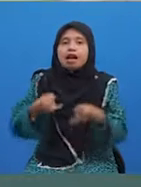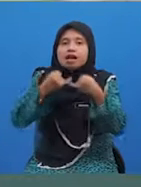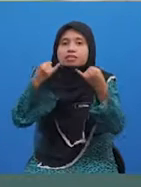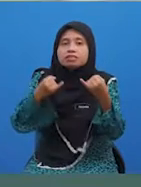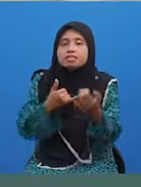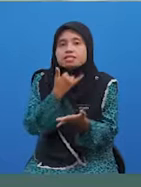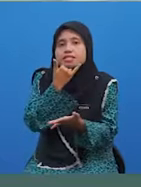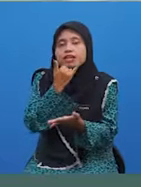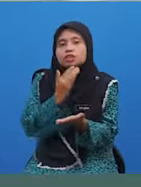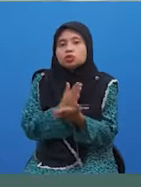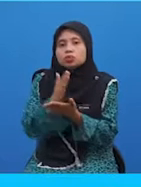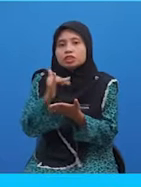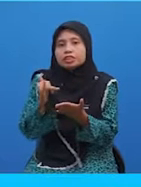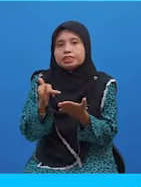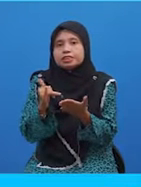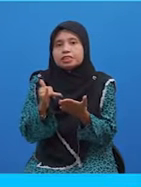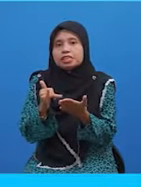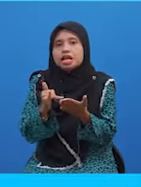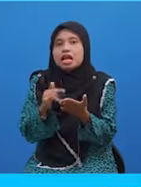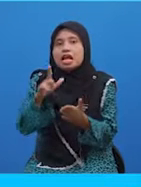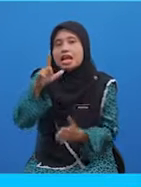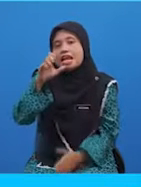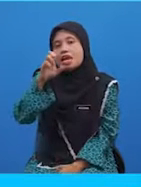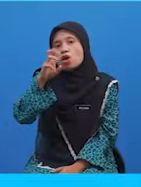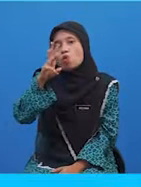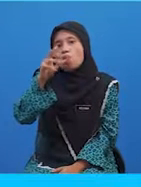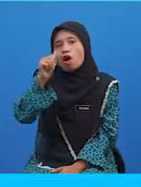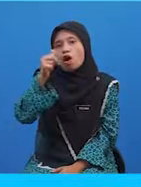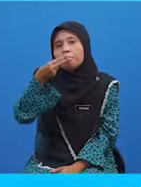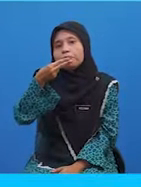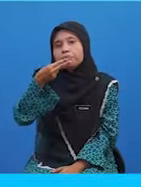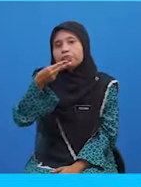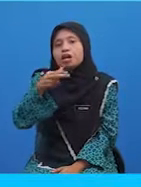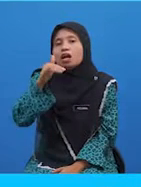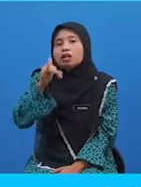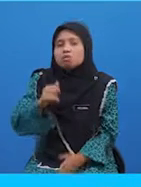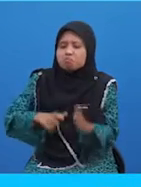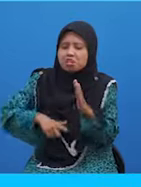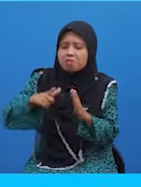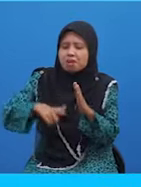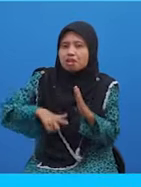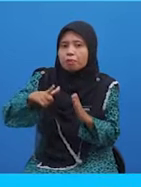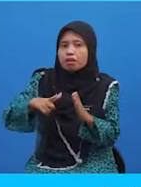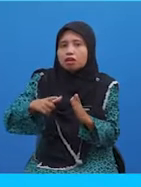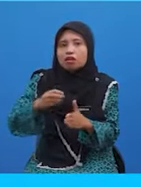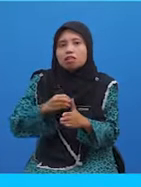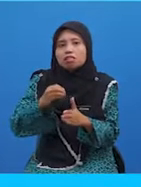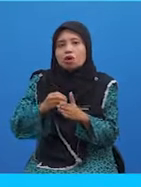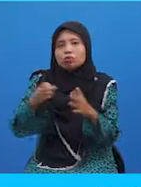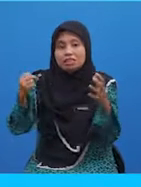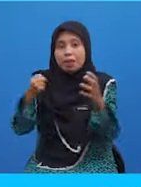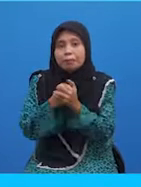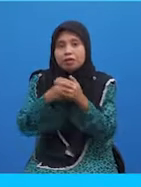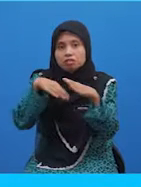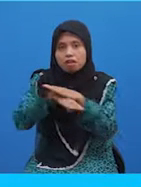Jenis kesalahan seterusnya ialah unsur lewah, iaitu unsur yang berlebihan atau unsur